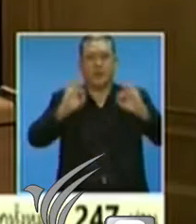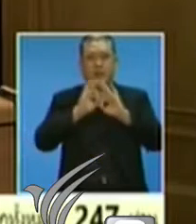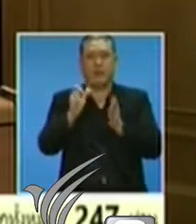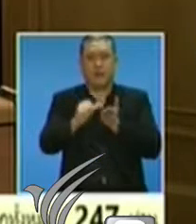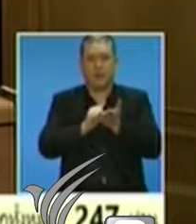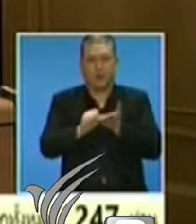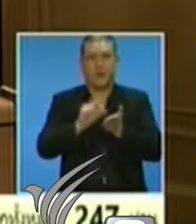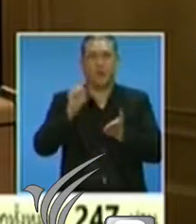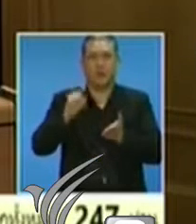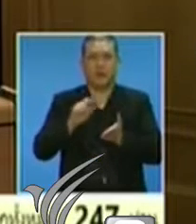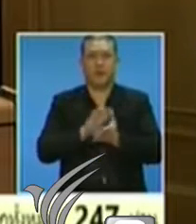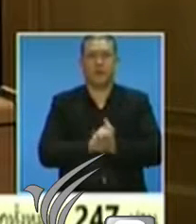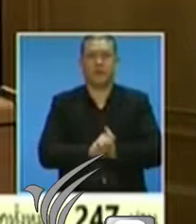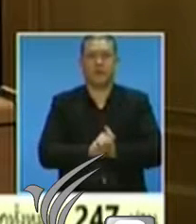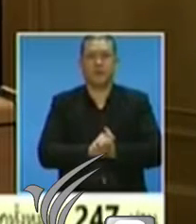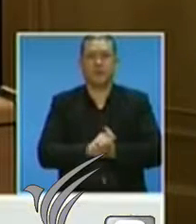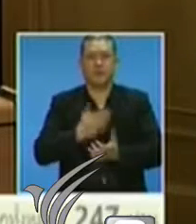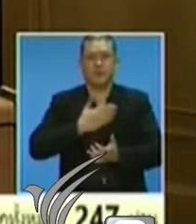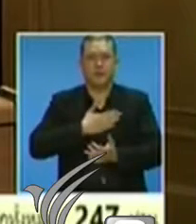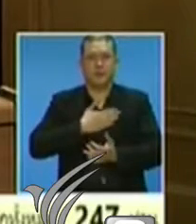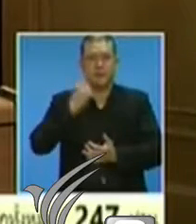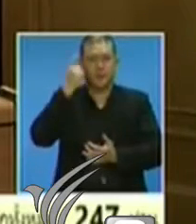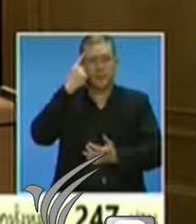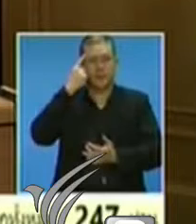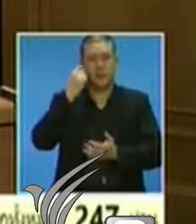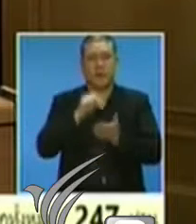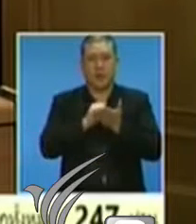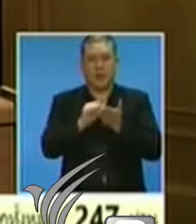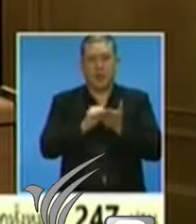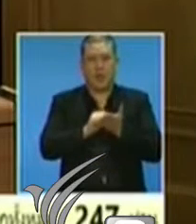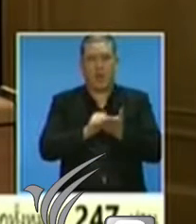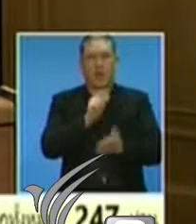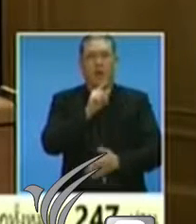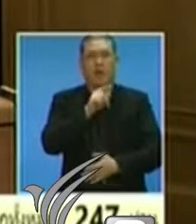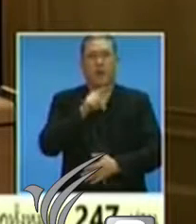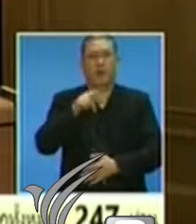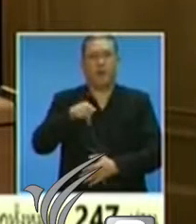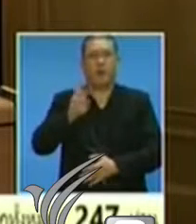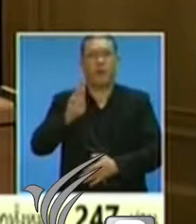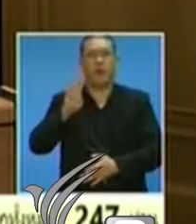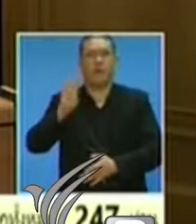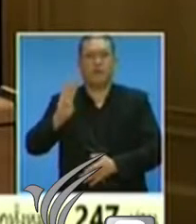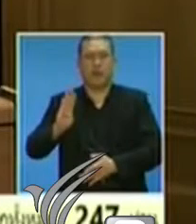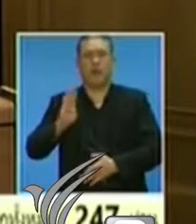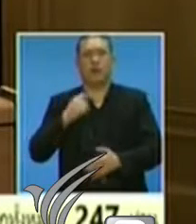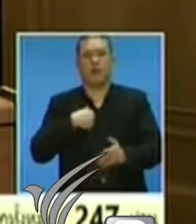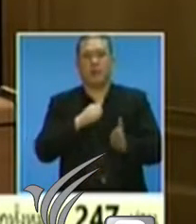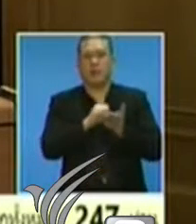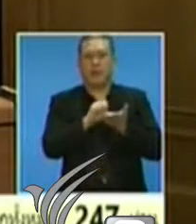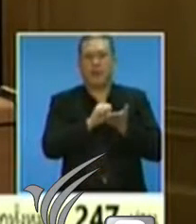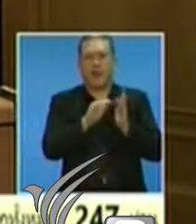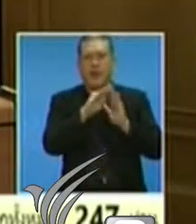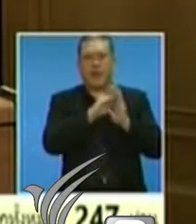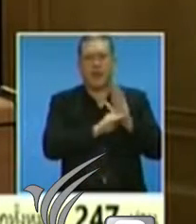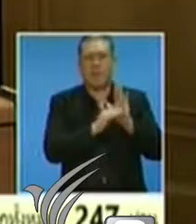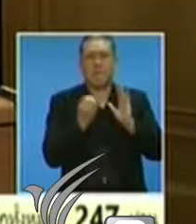ไปนะครับก็ผมเห็นว่าเป็นการแก้ไขเพียงมาตราเดียวแล้วก็ไม่มีปัญหาอะไรซับซ้อนจึงอยากจะเส